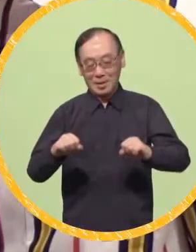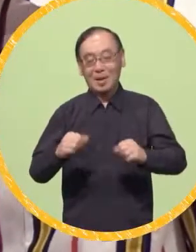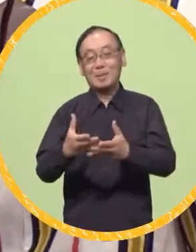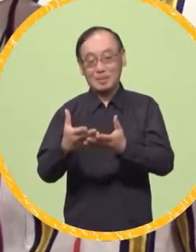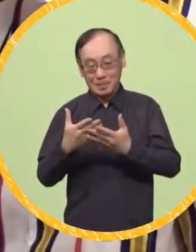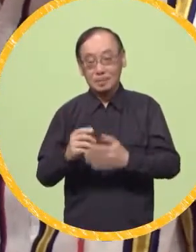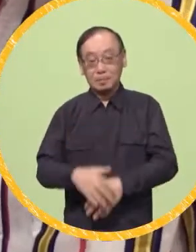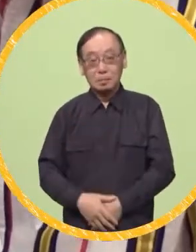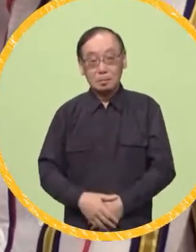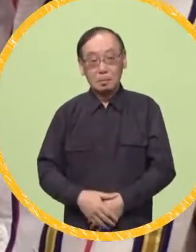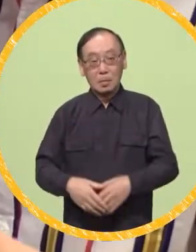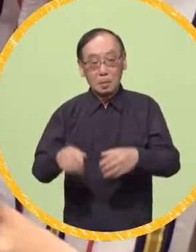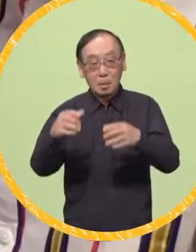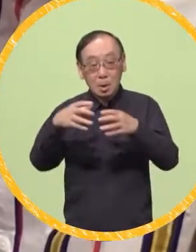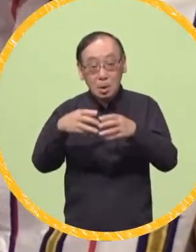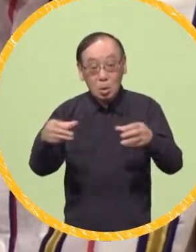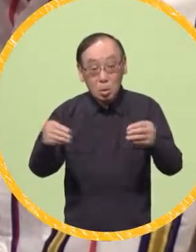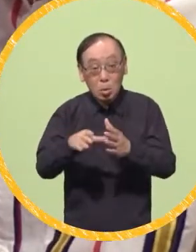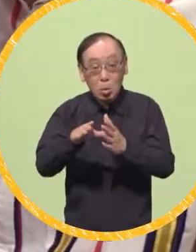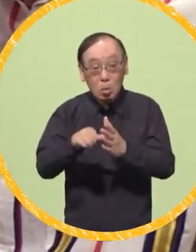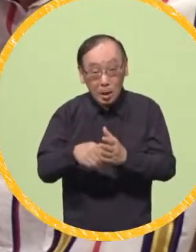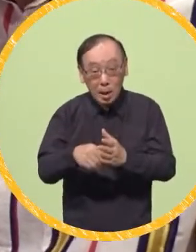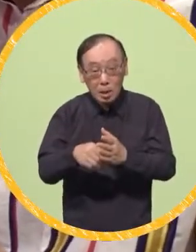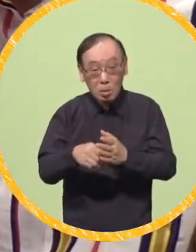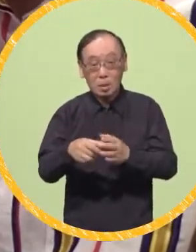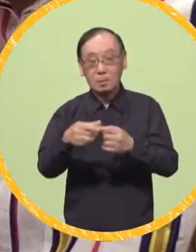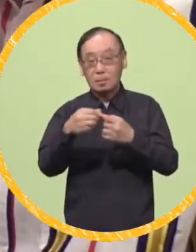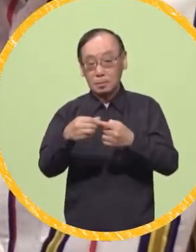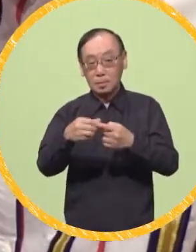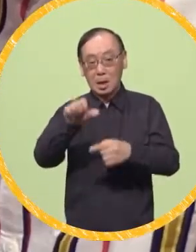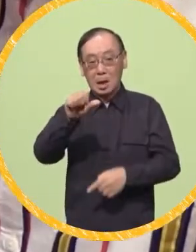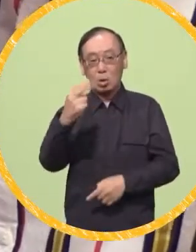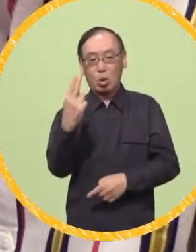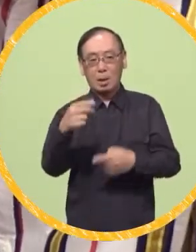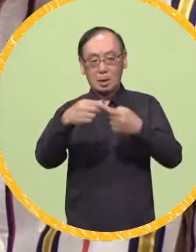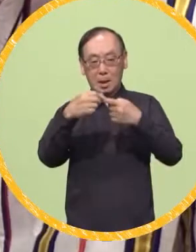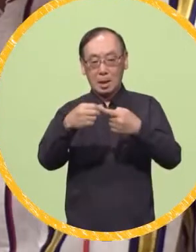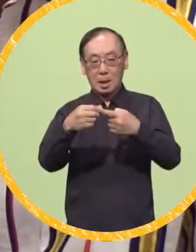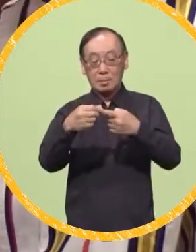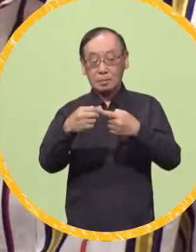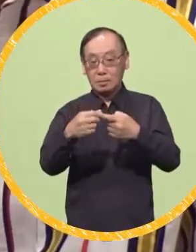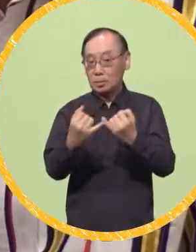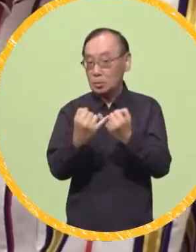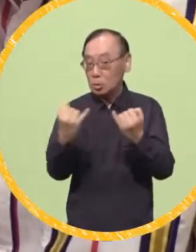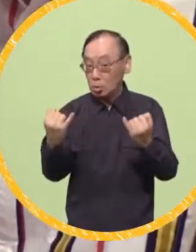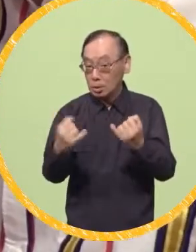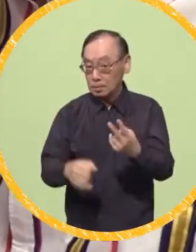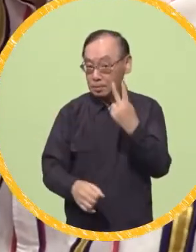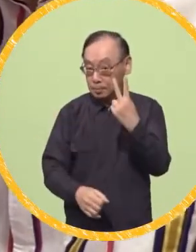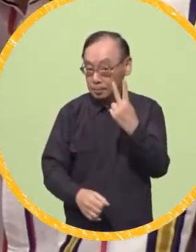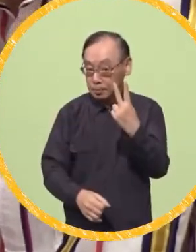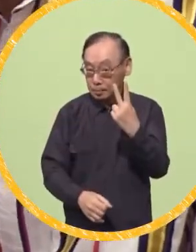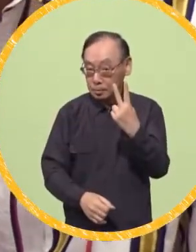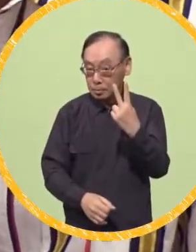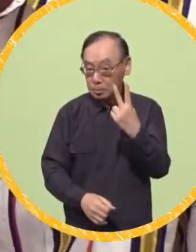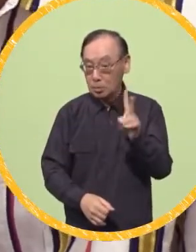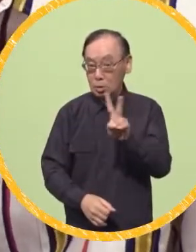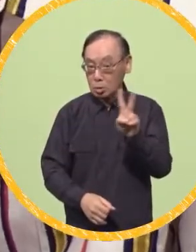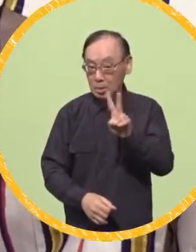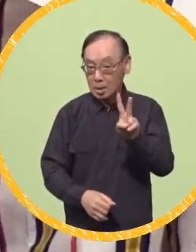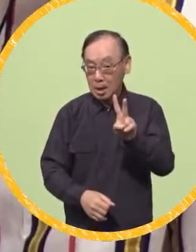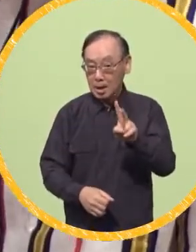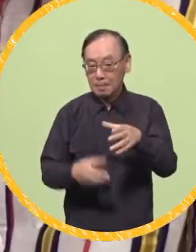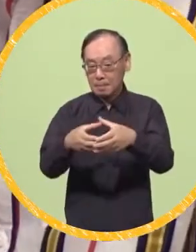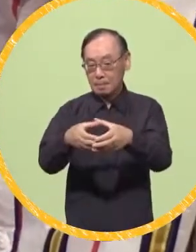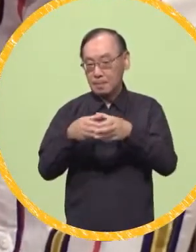日本は1996年アトランタ大会で女子のシゲ由美子木下アリーシア組が銀メダル